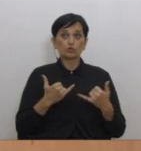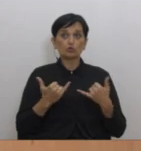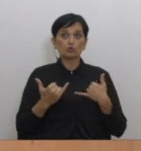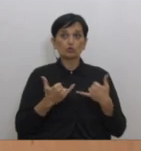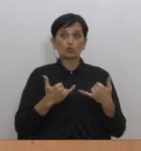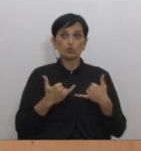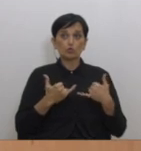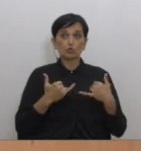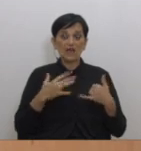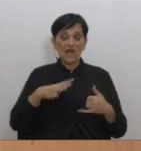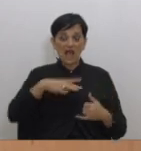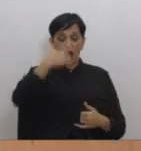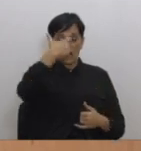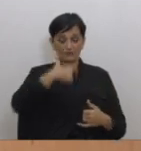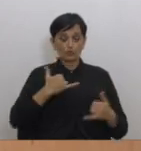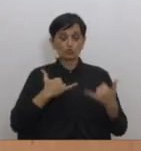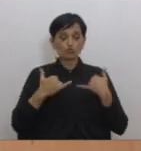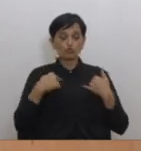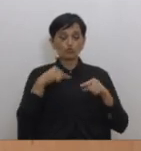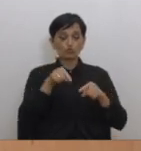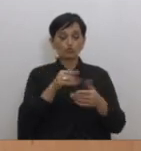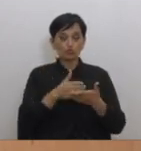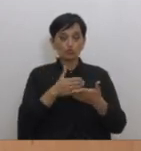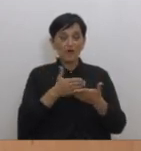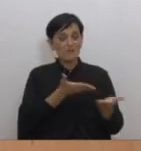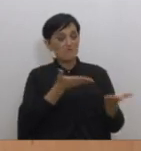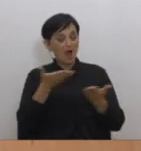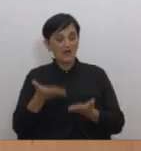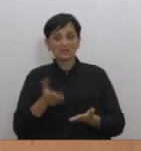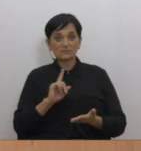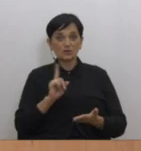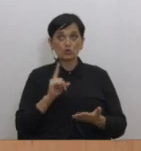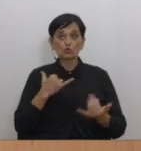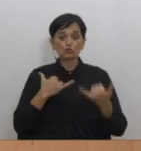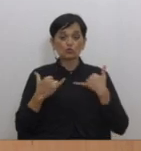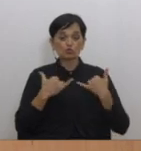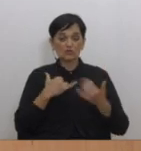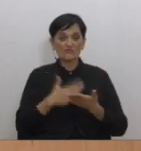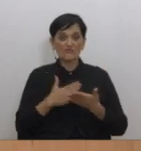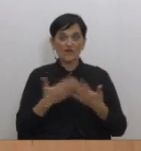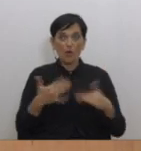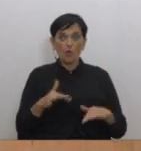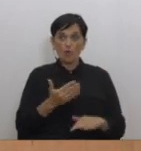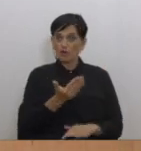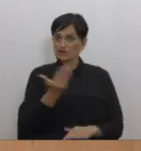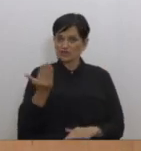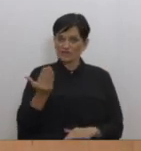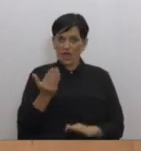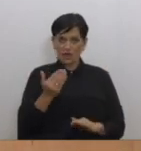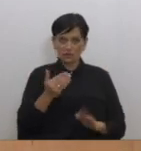იქცა ქართველი. მასპინძლად კი არა. სტუმრები გავხდით. რა თქვენ არ დადიხართ,